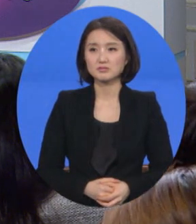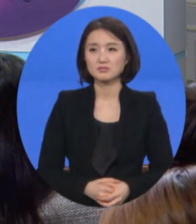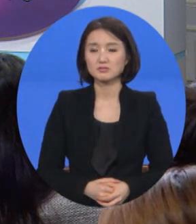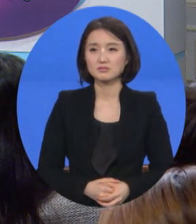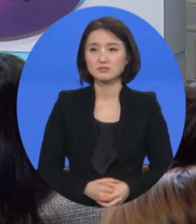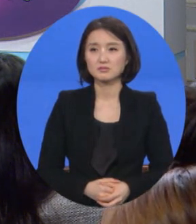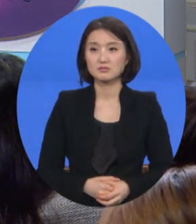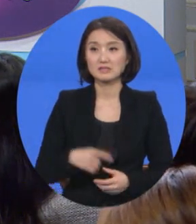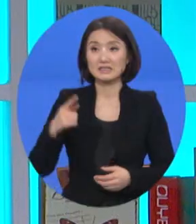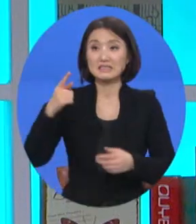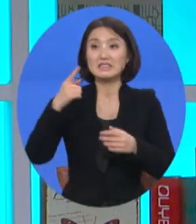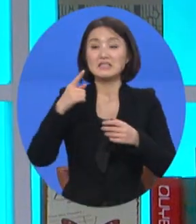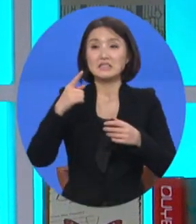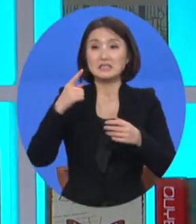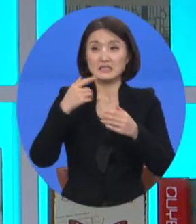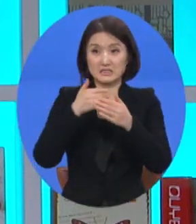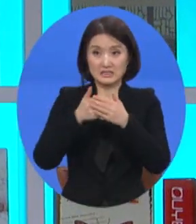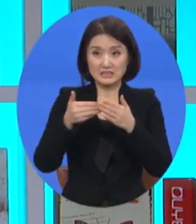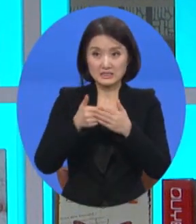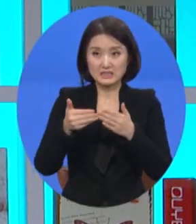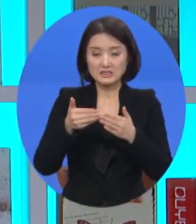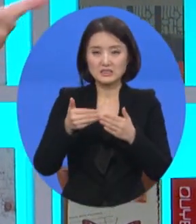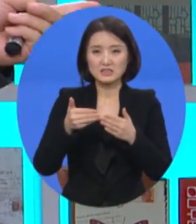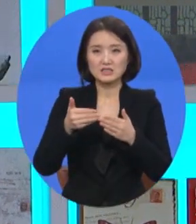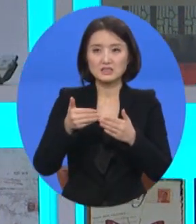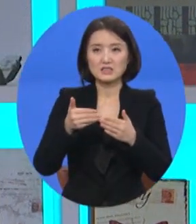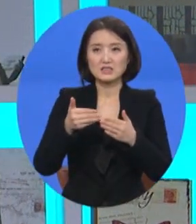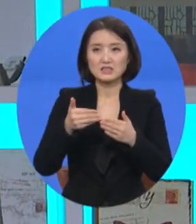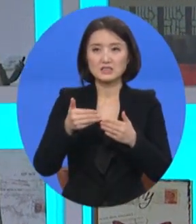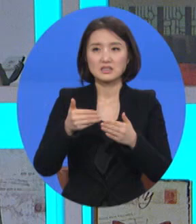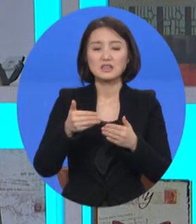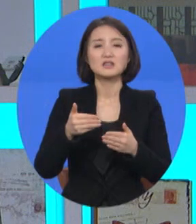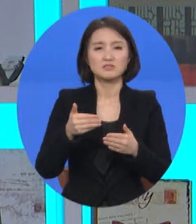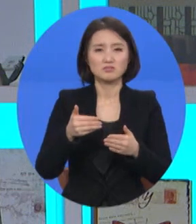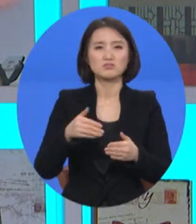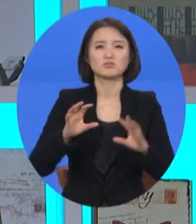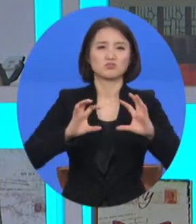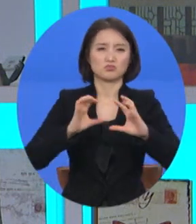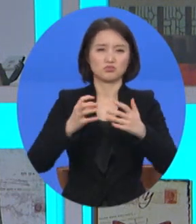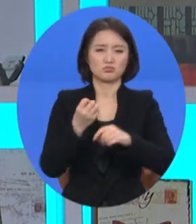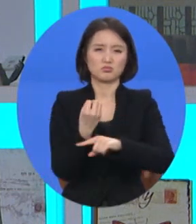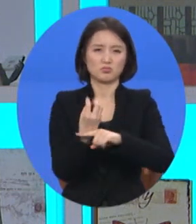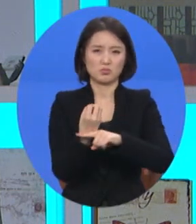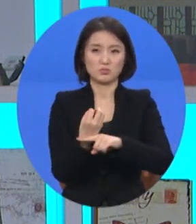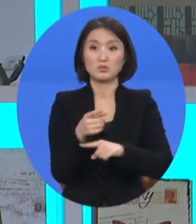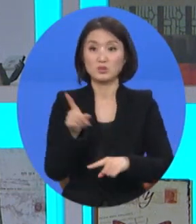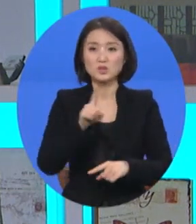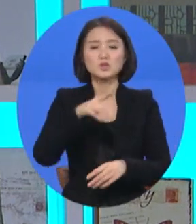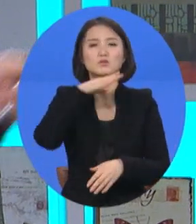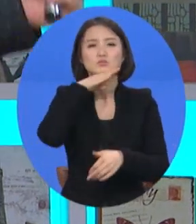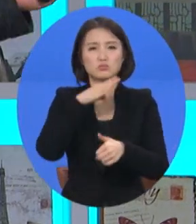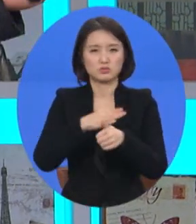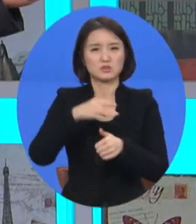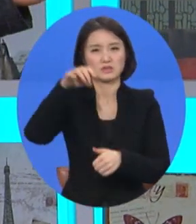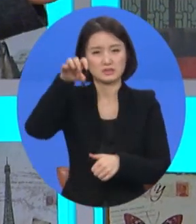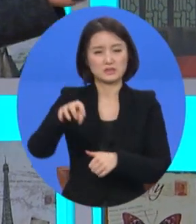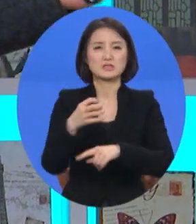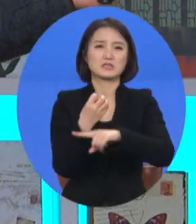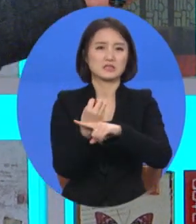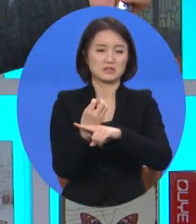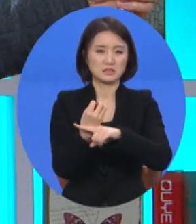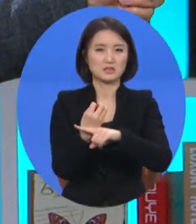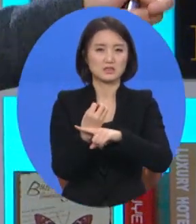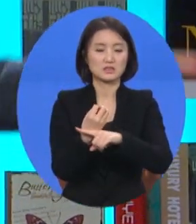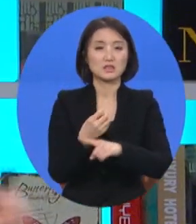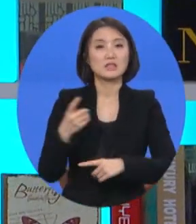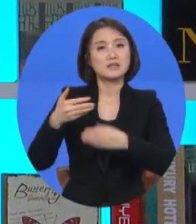국보 입니다 우리나라의 국보 말입니다 이 그리면 북한의 평양에 는 미술관에 소장돼 있는 작품인데 이 다룬 김홍도